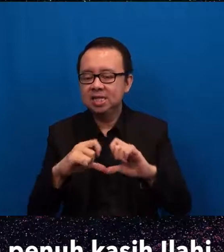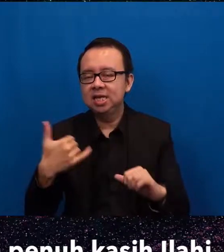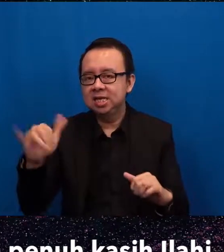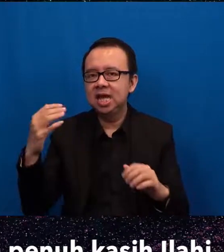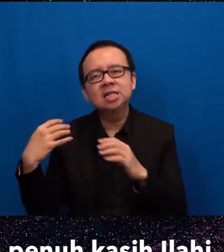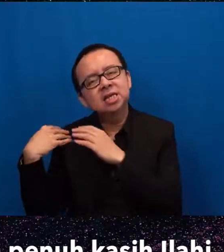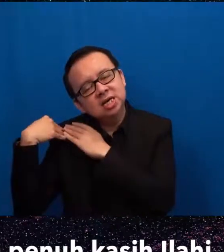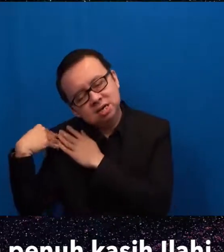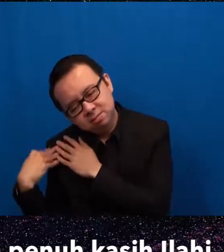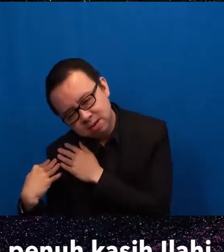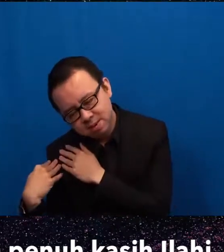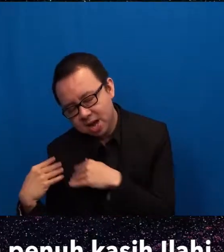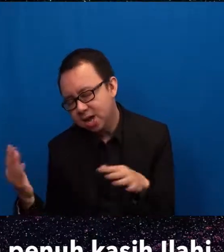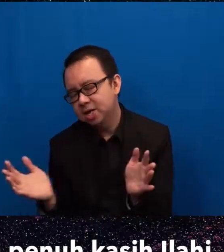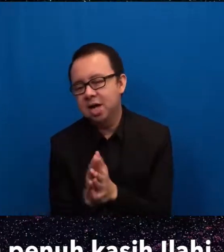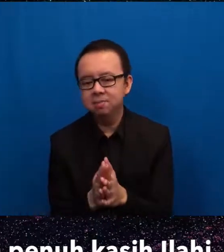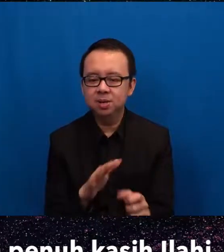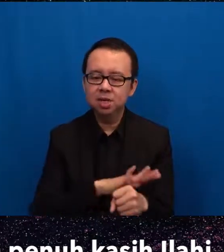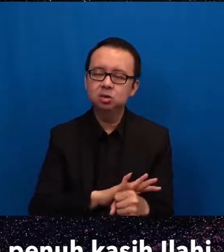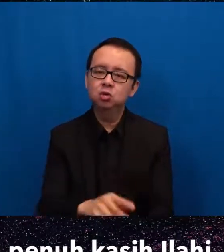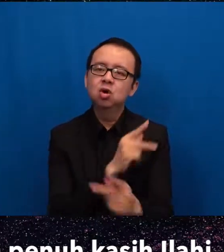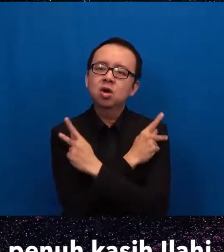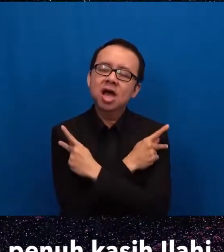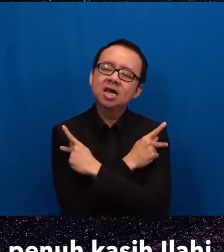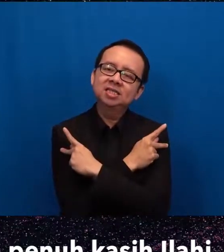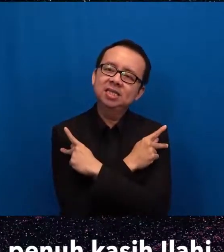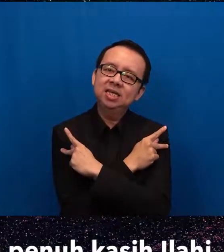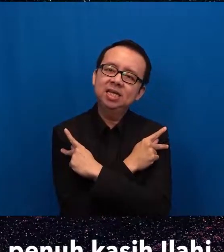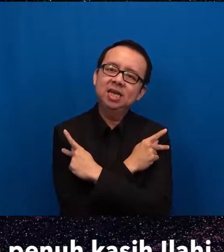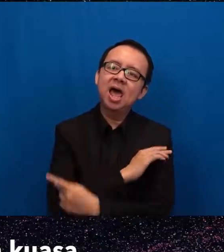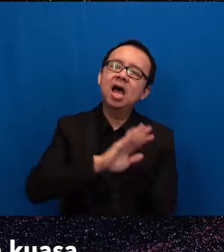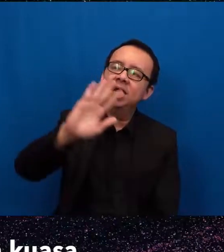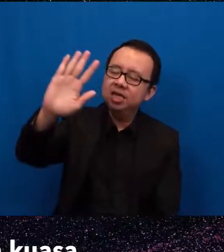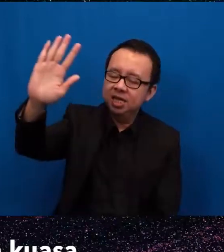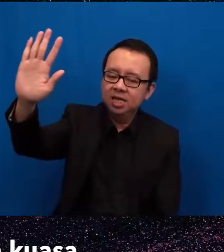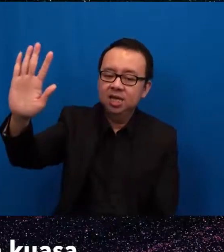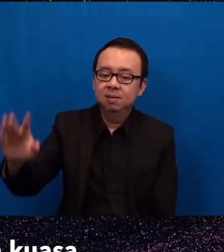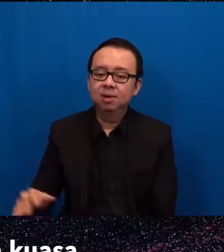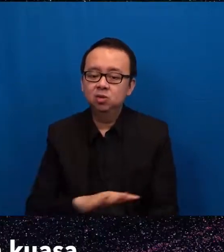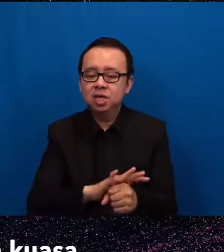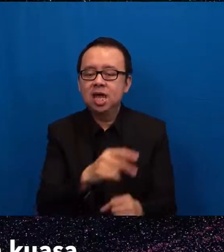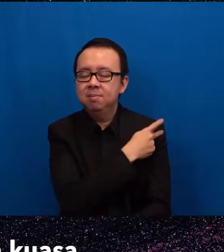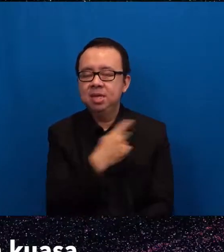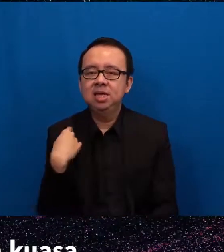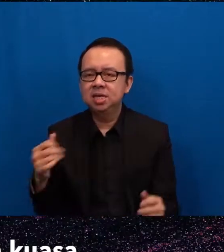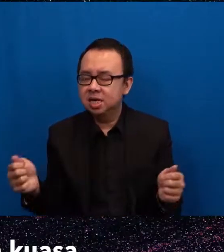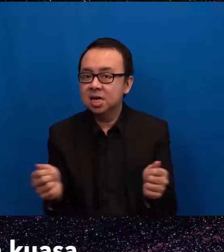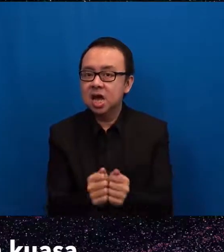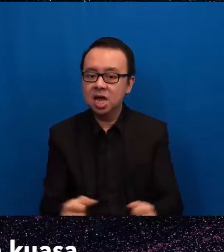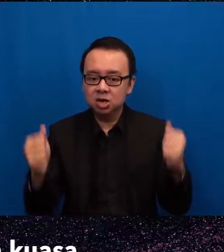Berikan hati yang terbeban dan penuh kasih ilahi. Penuhi